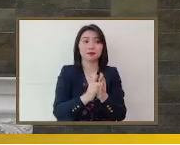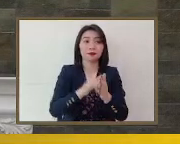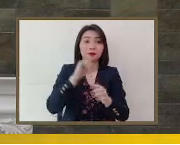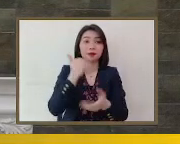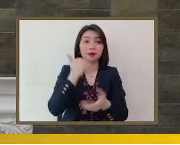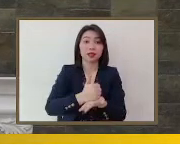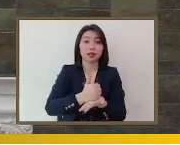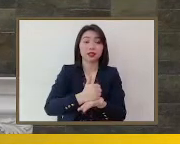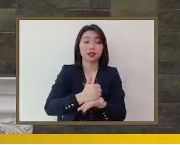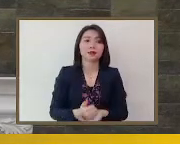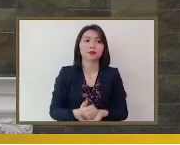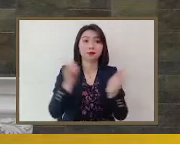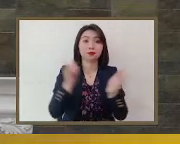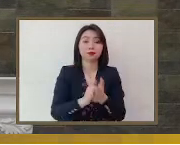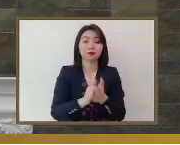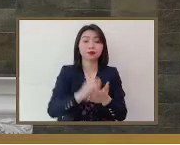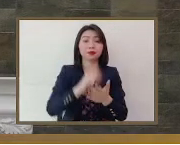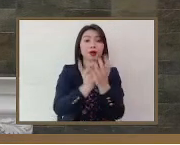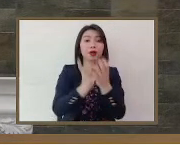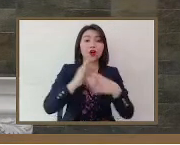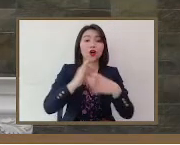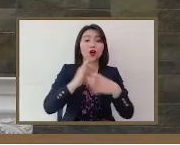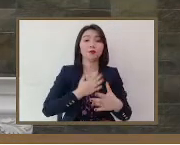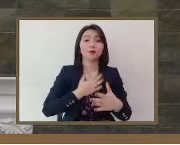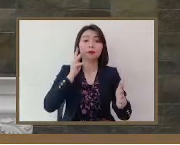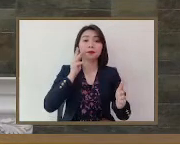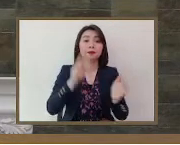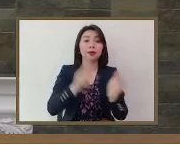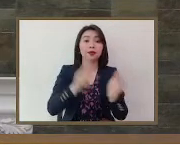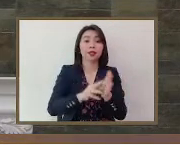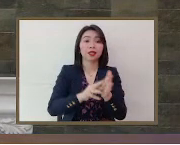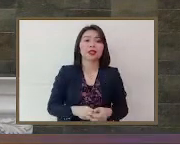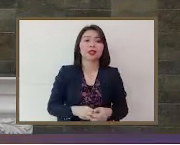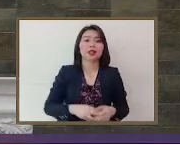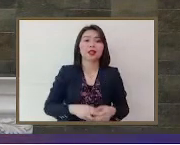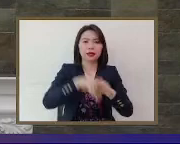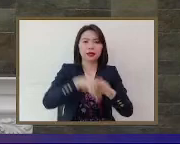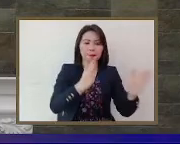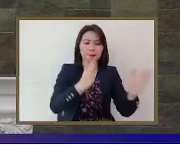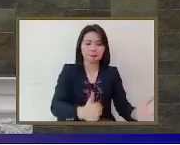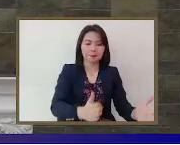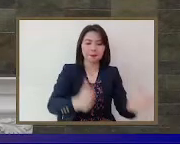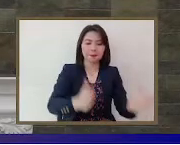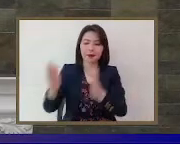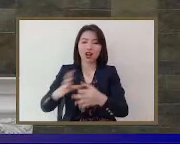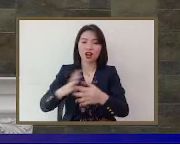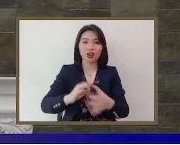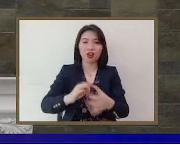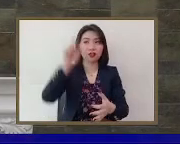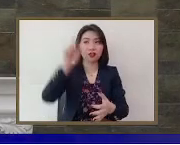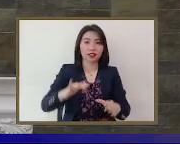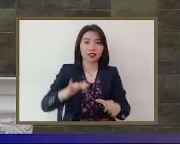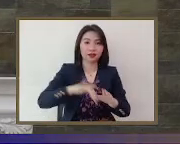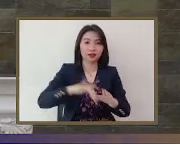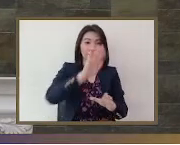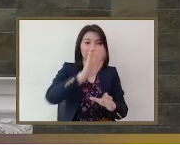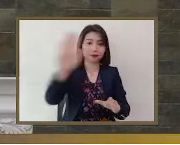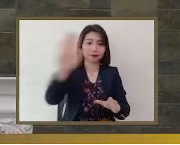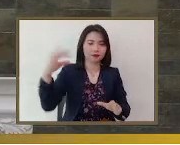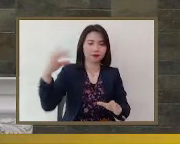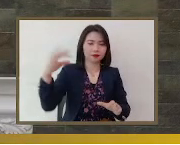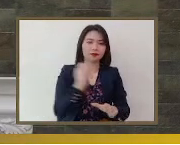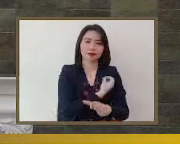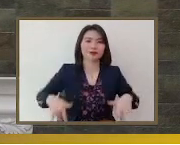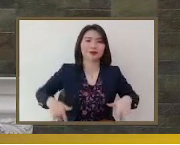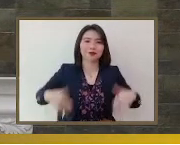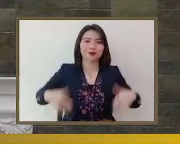of my message pagdating po sa plan of God for your life, okay? But anyway, sinasabi ko